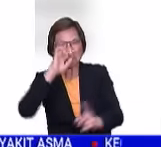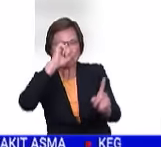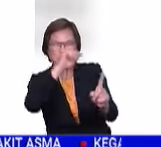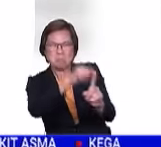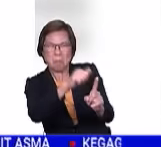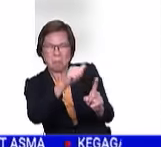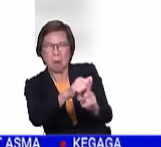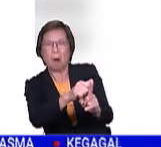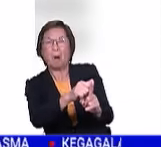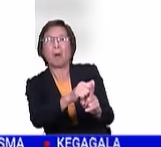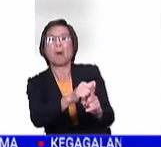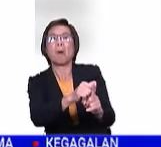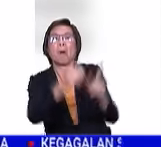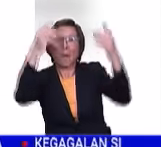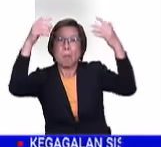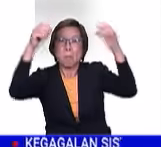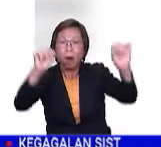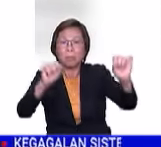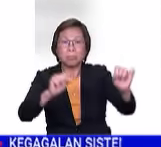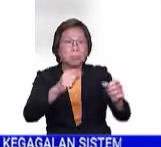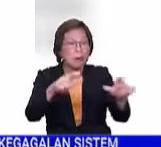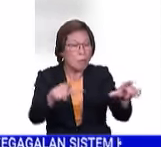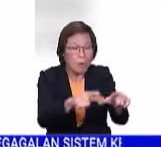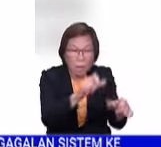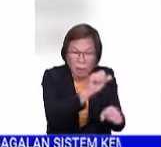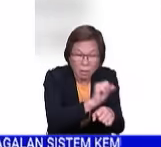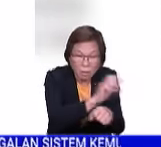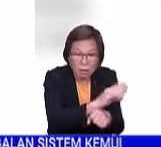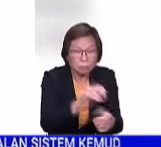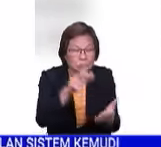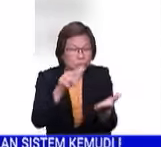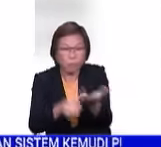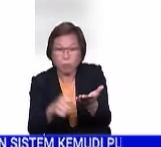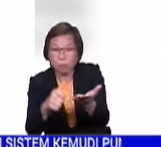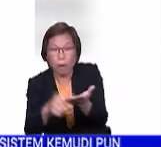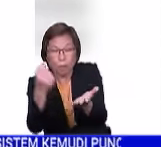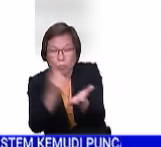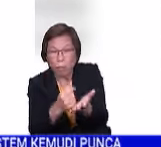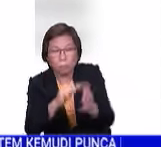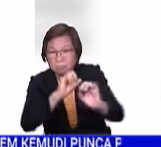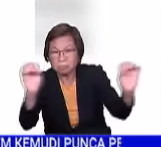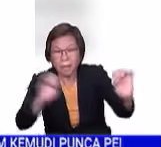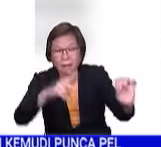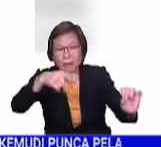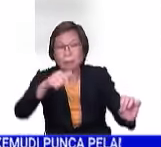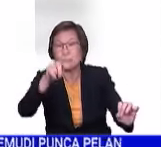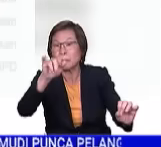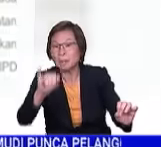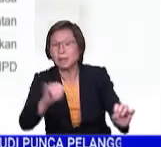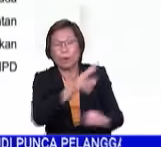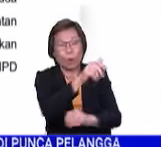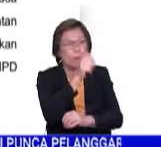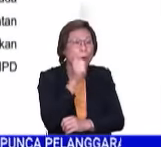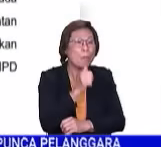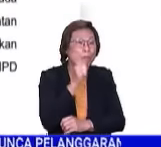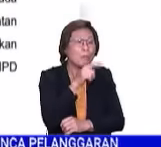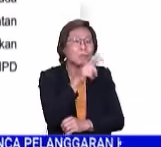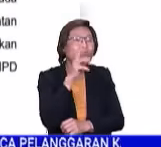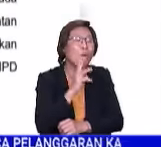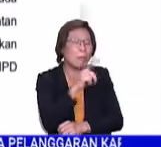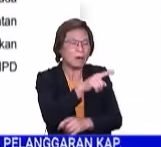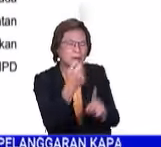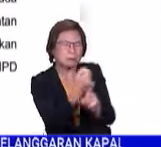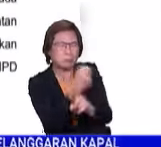dengan tidak menyediakan permit kerja dan dokumen sah pekerja asing tanpa izin parti. Malah wanita berkenaan turut dilaporkan